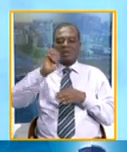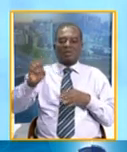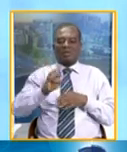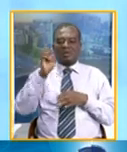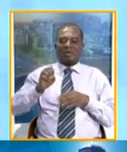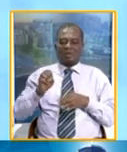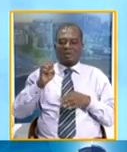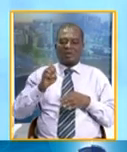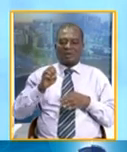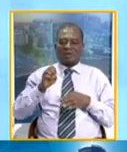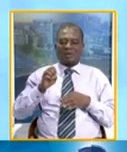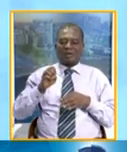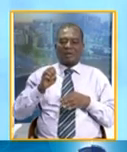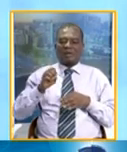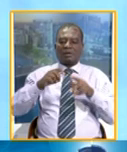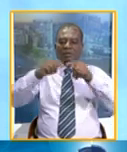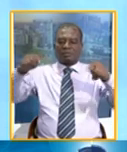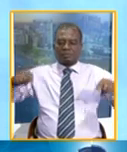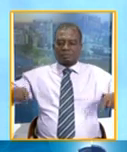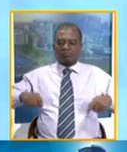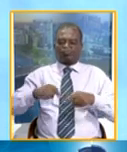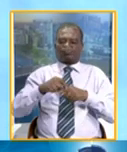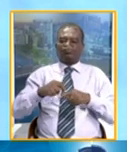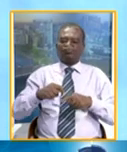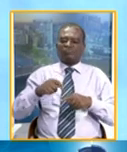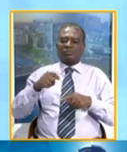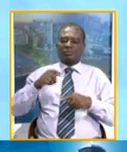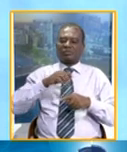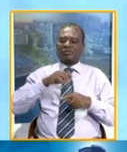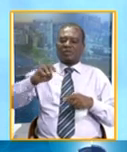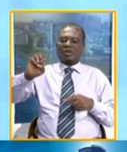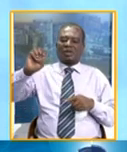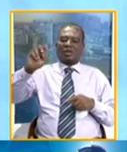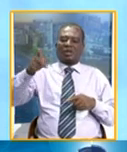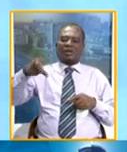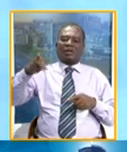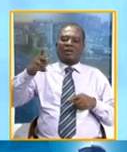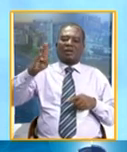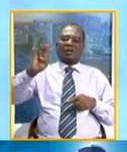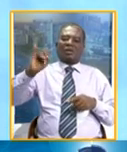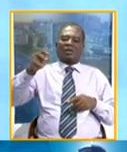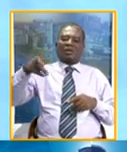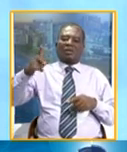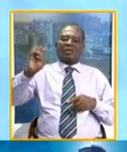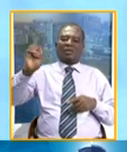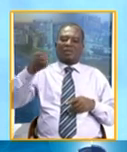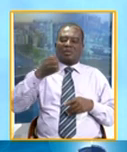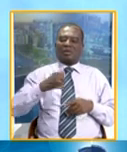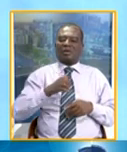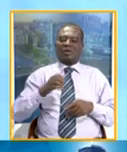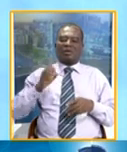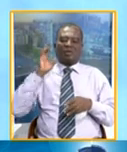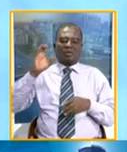17 mars 2021. Au stade olympique Alassane Ouattara des Bimpés. Une conférence de presse a donné